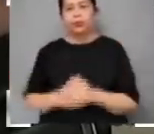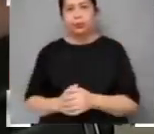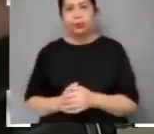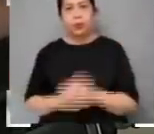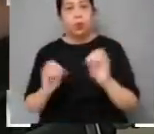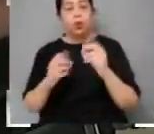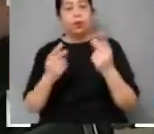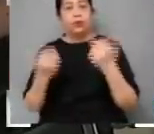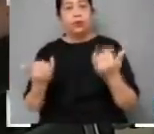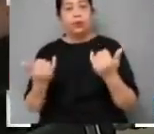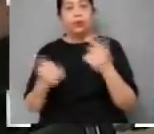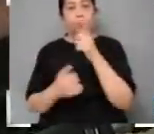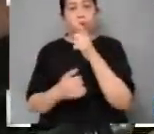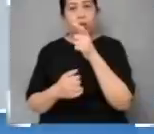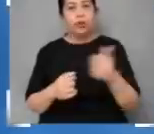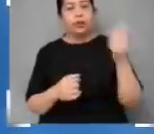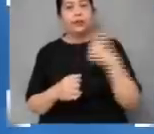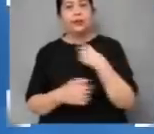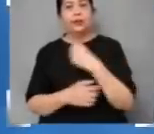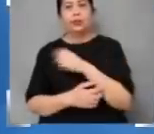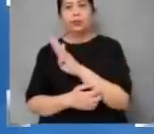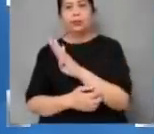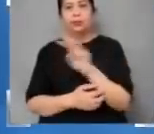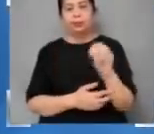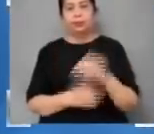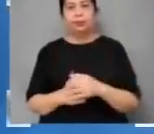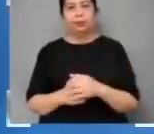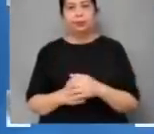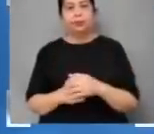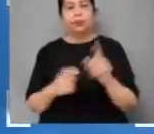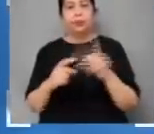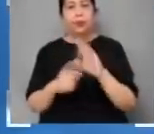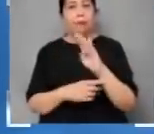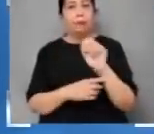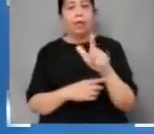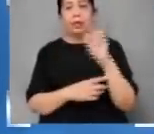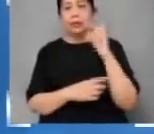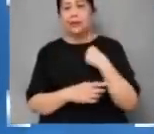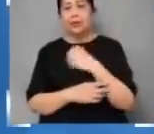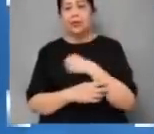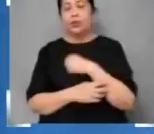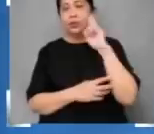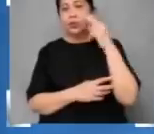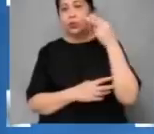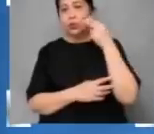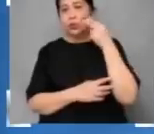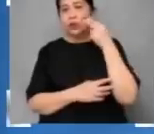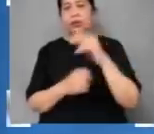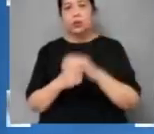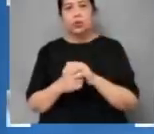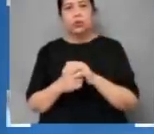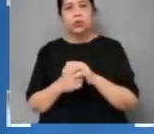ngayong araw si dating Senador Bongbong Marcos. Nagpiyansa si Senador Risa Ontiveros sa Pasay City Metropolitan Trial Court para sa